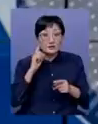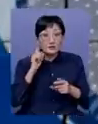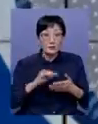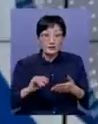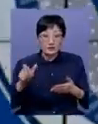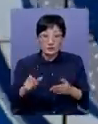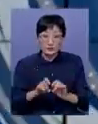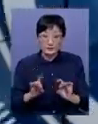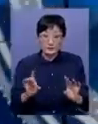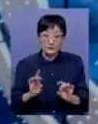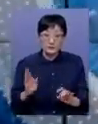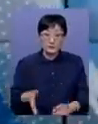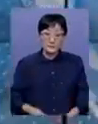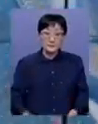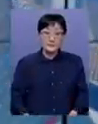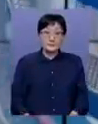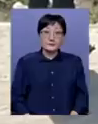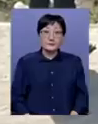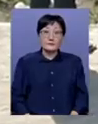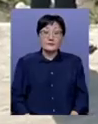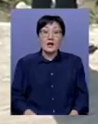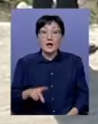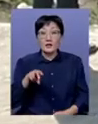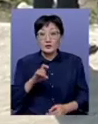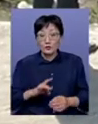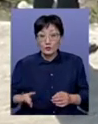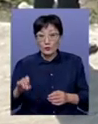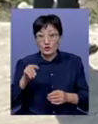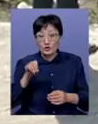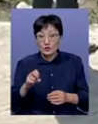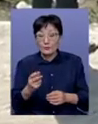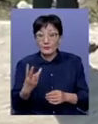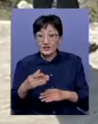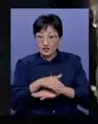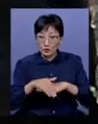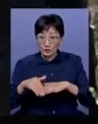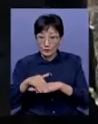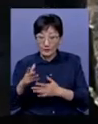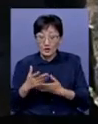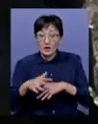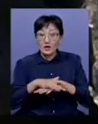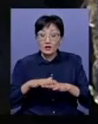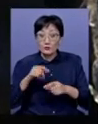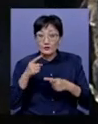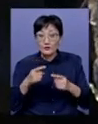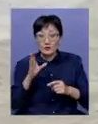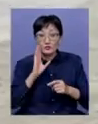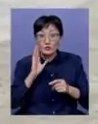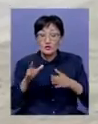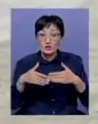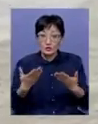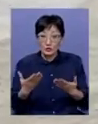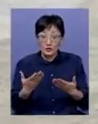әріптесім толығырақ тарқатсын. Алатау ауданындағы өжетте бірнеше көше бар. Тұрғындардың айтуынша суға жарымай